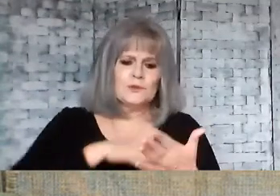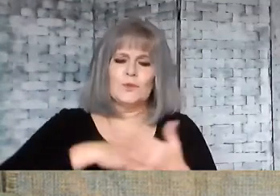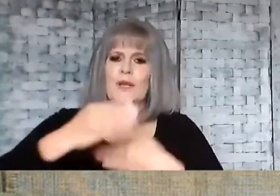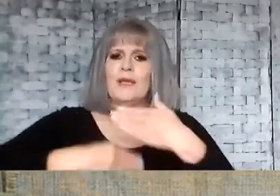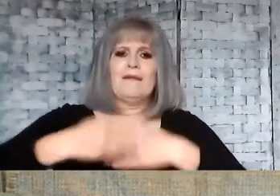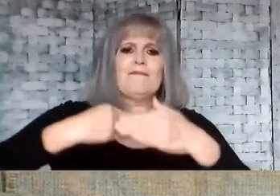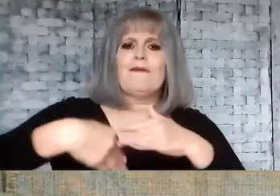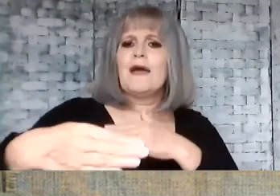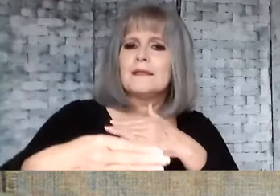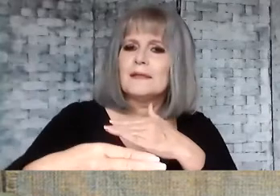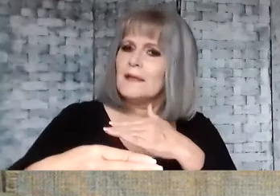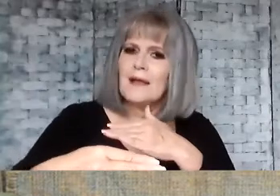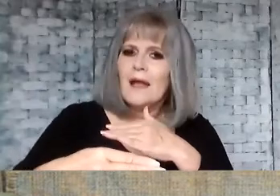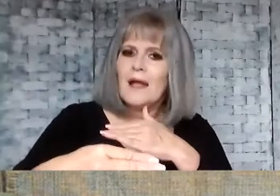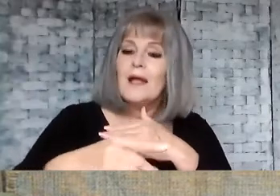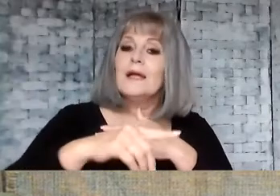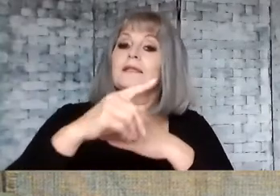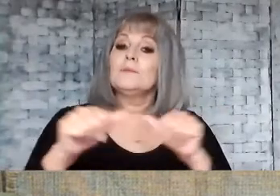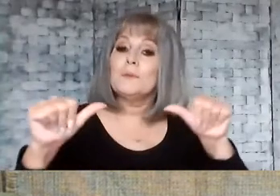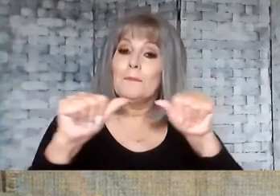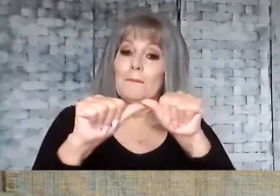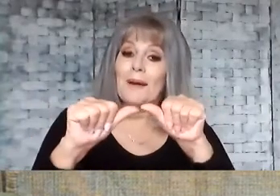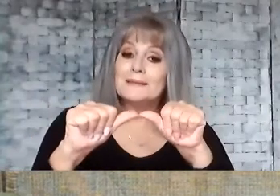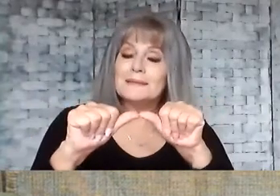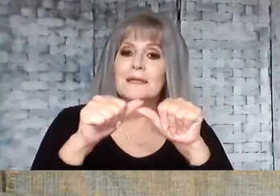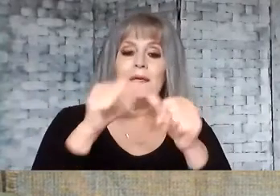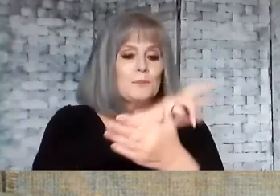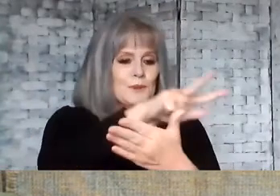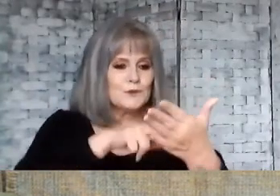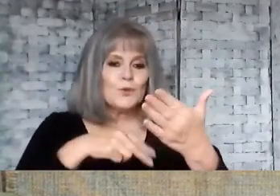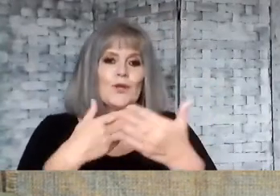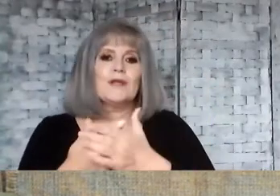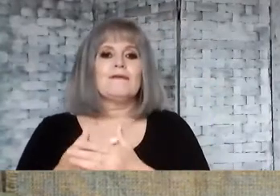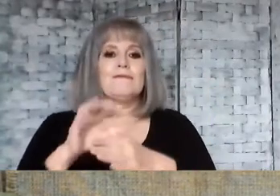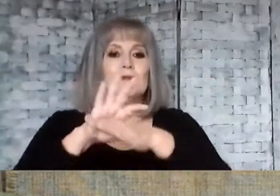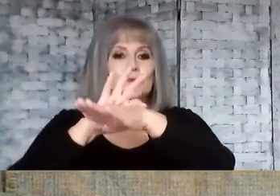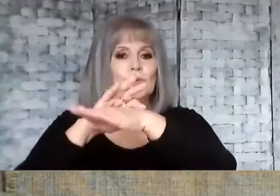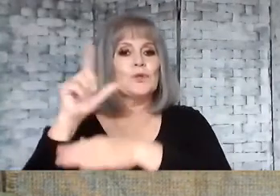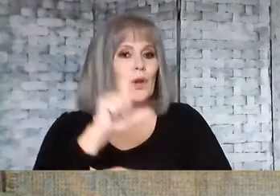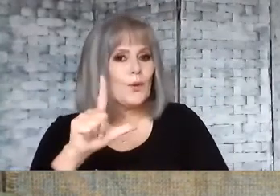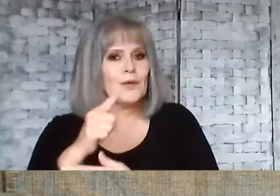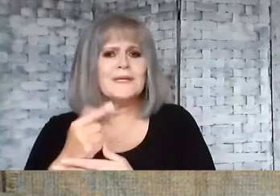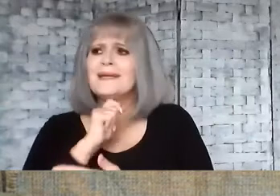nie. Die story wat ons skryf moet ons nou pas by die story hoe Lucas het skryf. En Lucas skryf